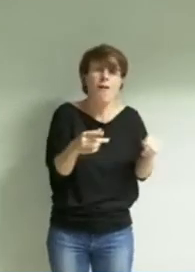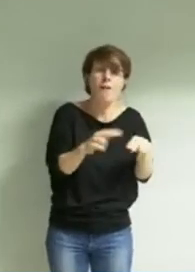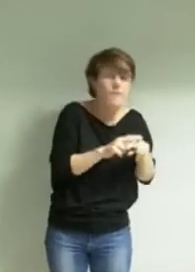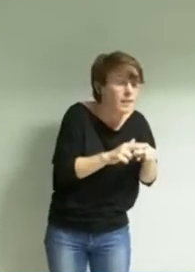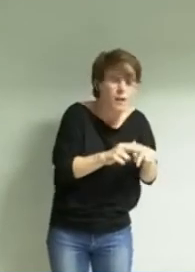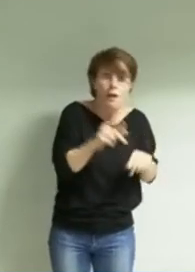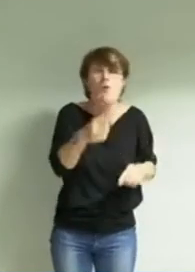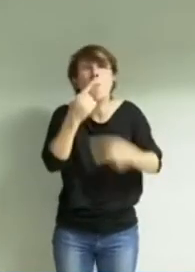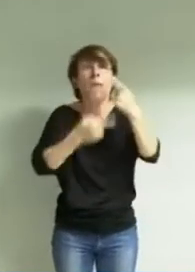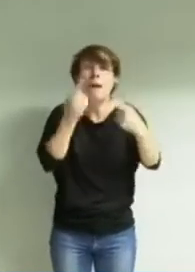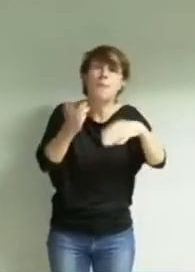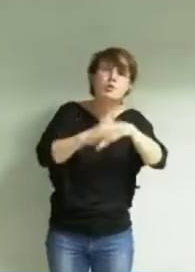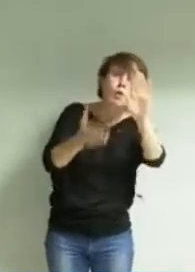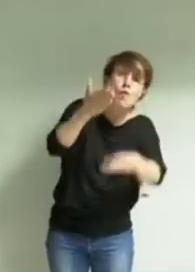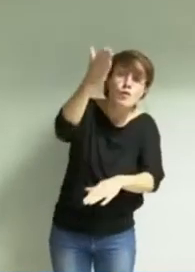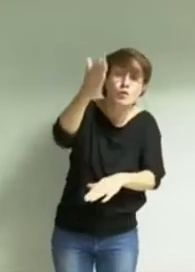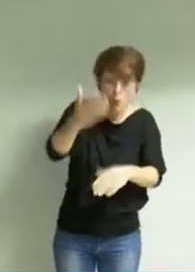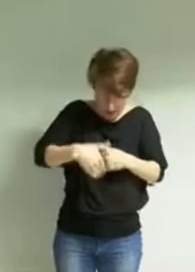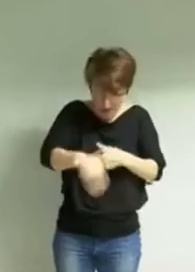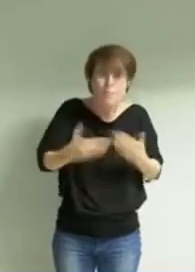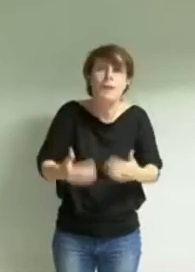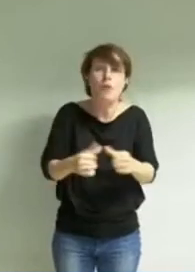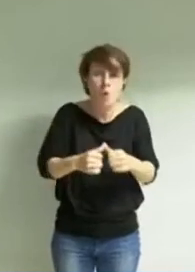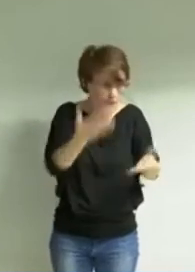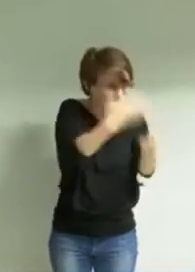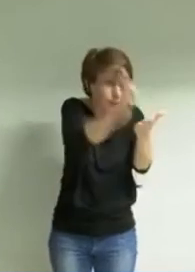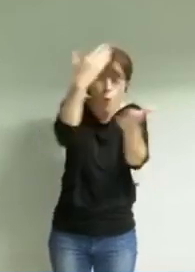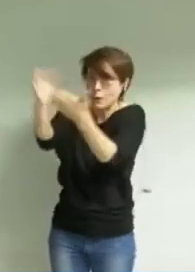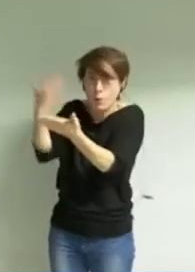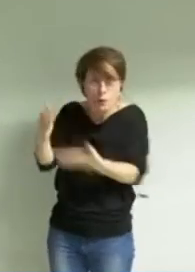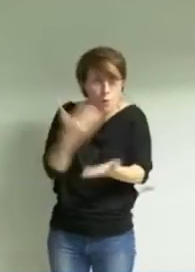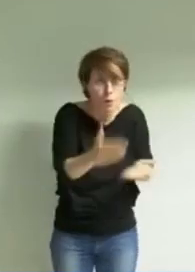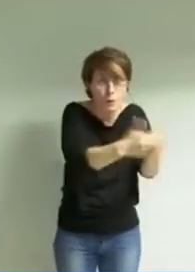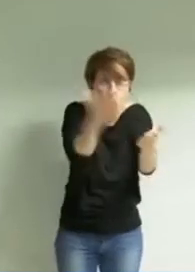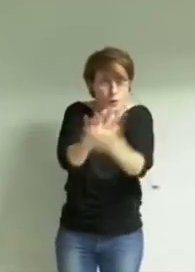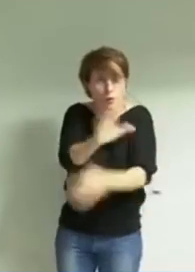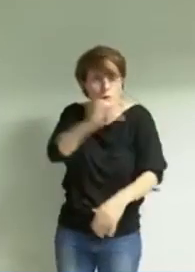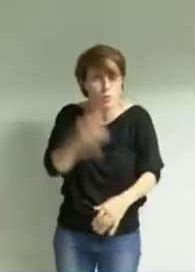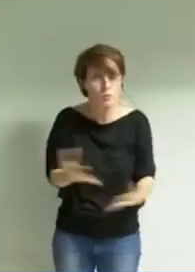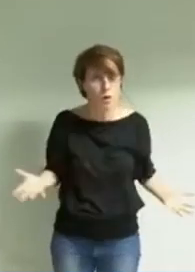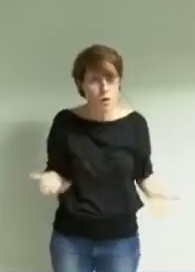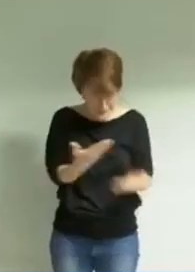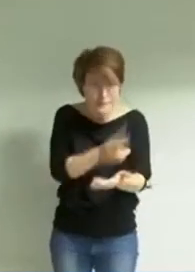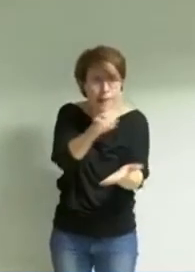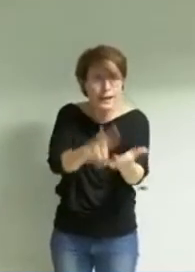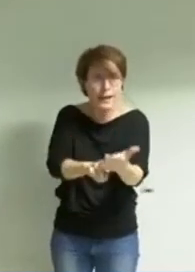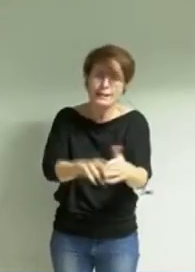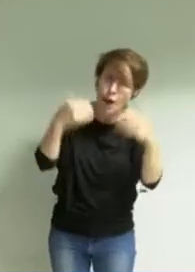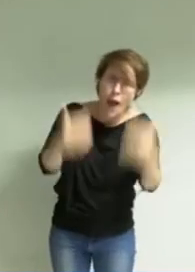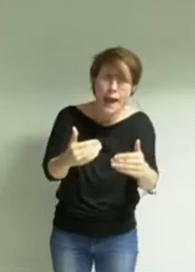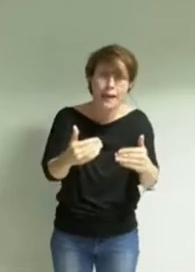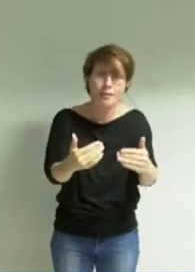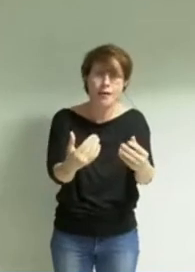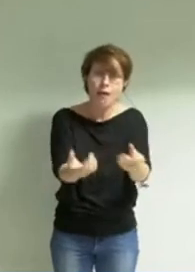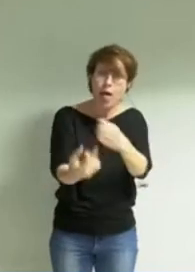allez faire, et en attendant, vous bétonnez et vous installez les habitants. C'est ça, votre réalité. Il faut que vous cessiez de donner des leçons,